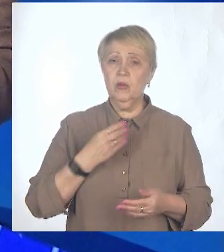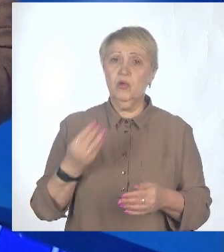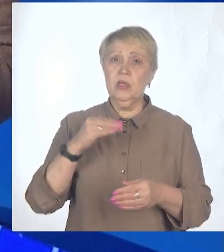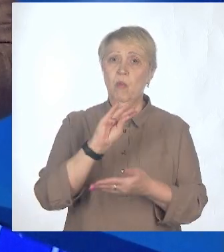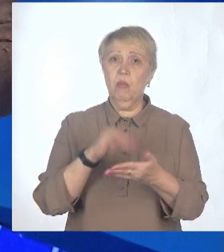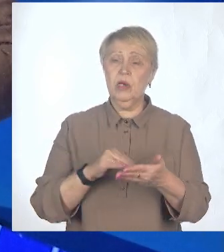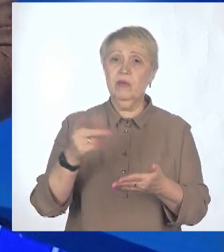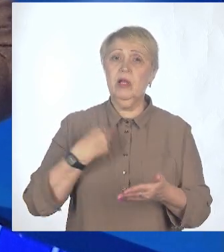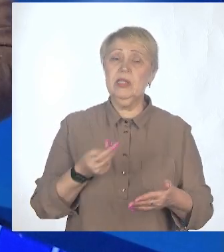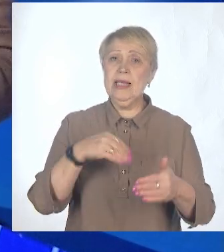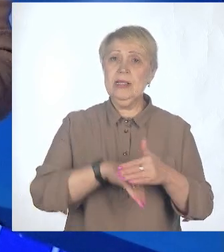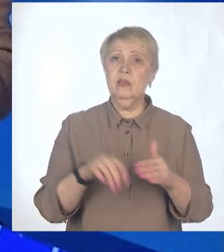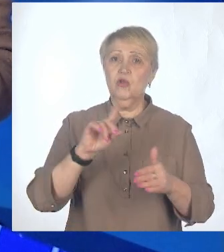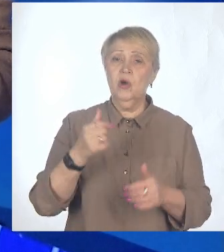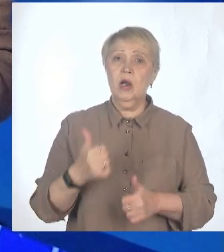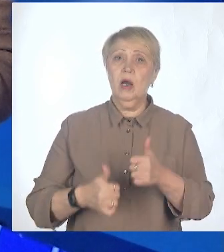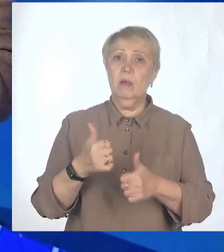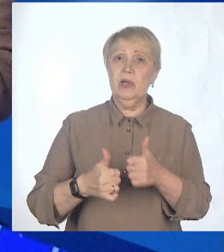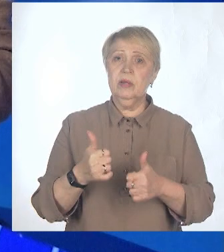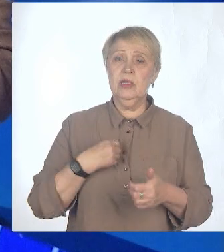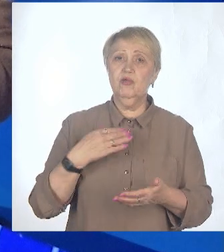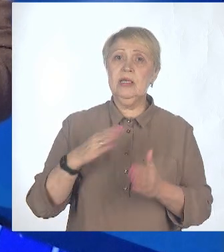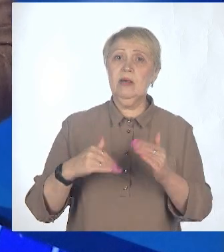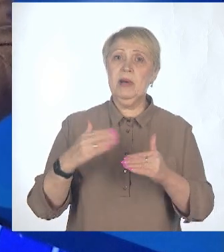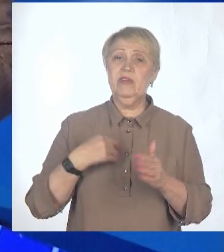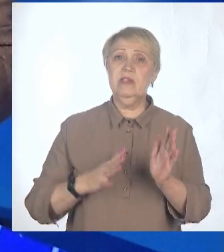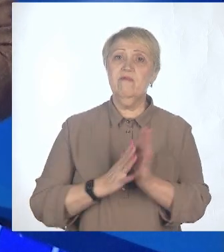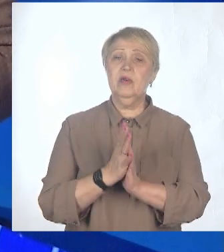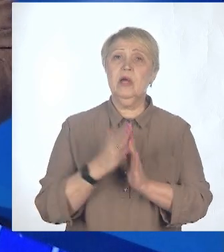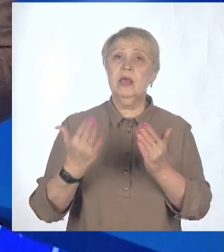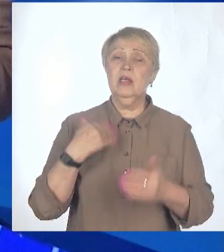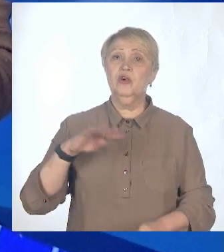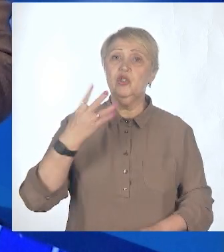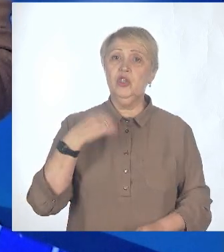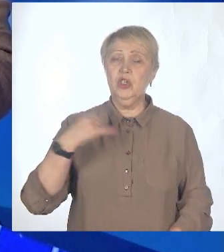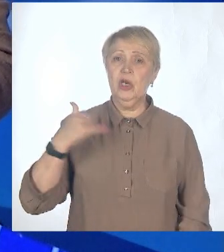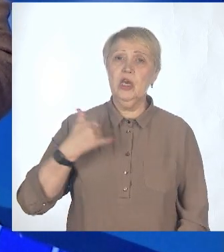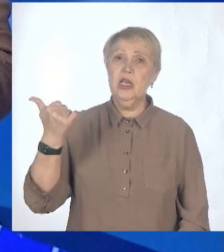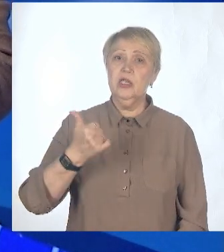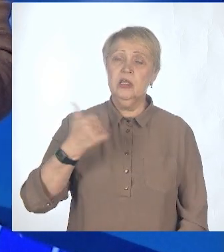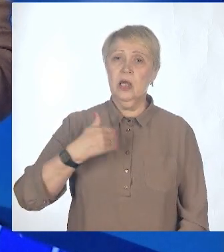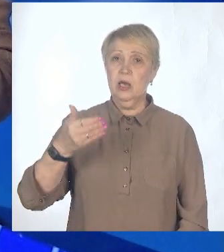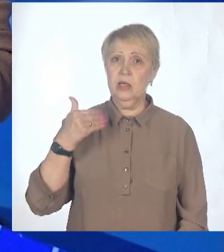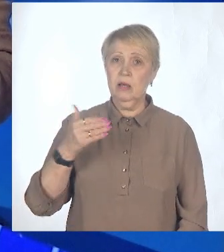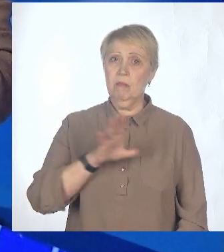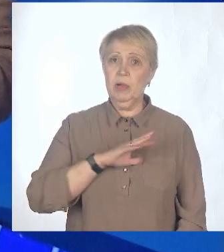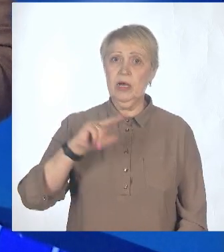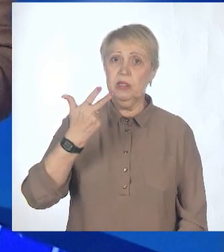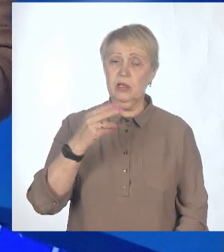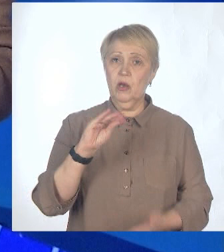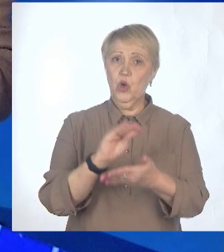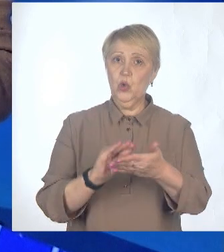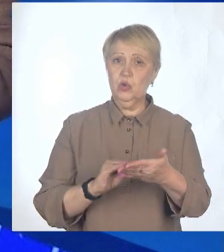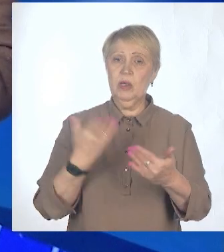о том, что конкуренция за вакансии выросла. Если 4 недели назад у нас в регионе на одну вакансию приходилось 3 резюме,